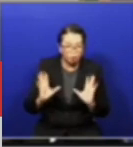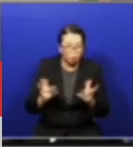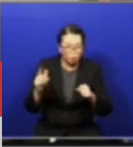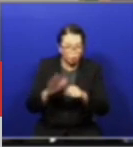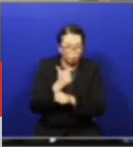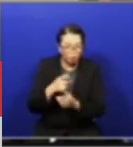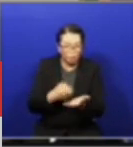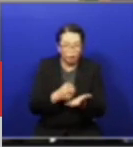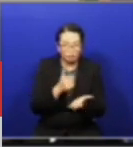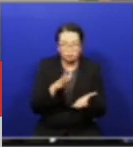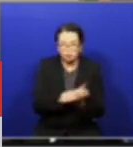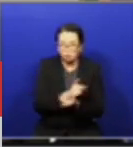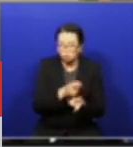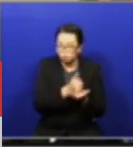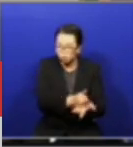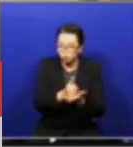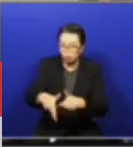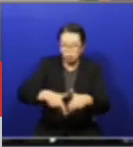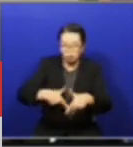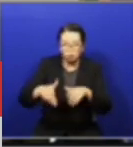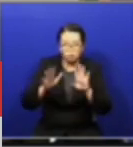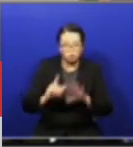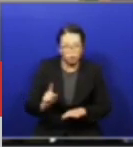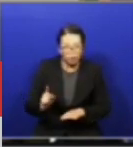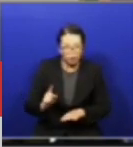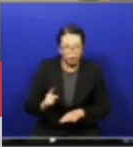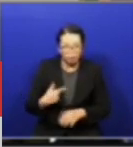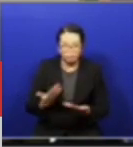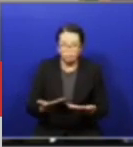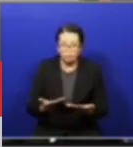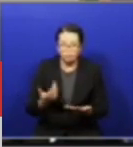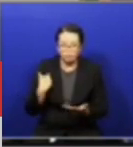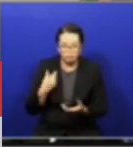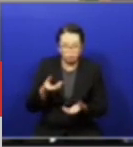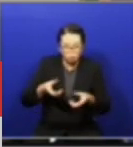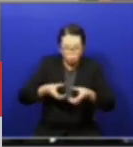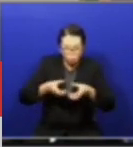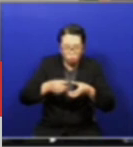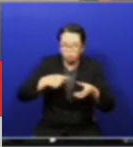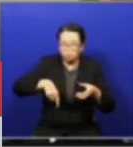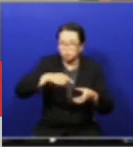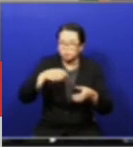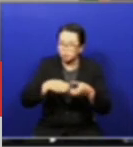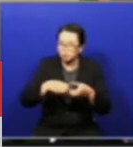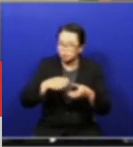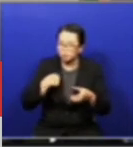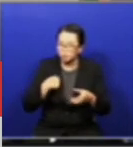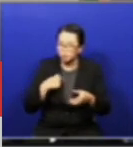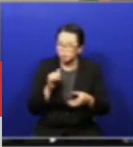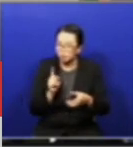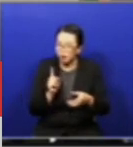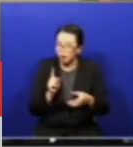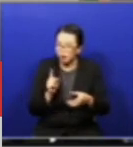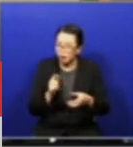การประมูลต่างๆของท่านเนี่ยมันมีอีแอบจริงไหมหรือไอ้โม่งหรือขายใหญ่ของพรรคการเมืองบางพรรคไปเที่ยวเดิน